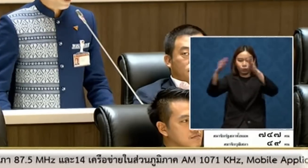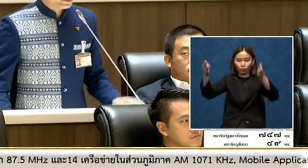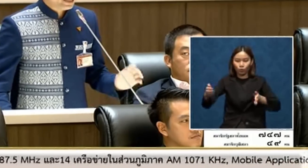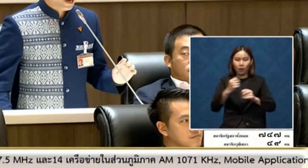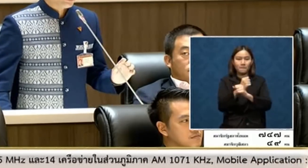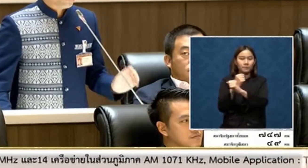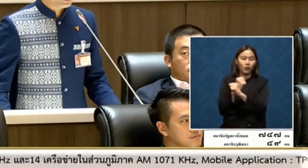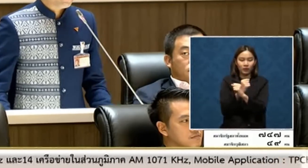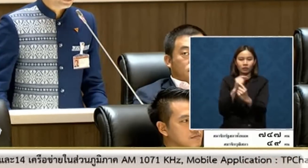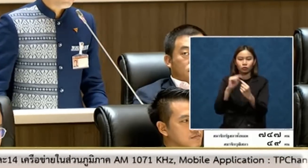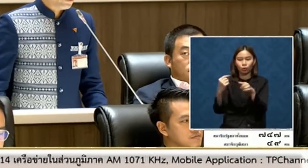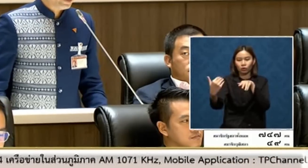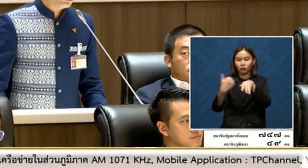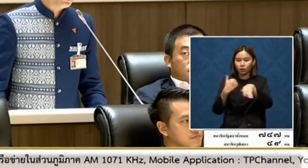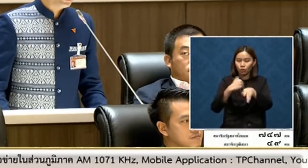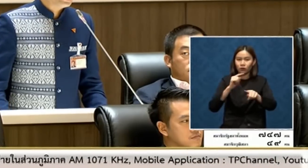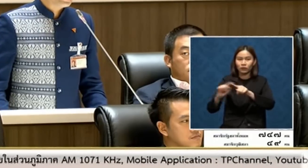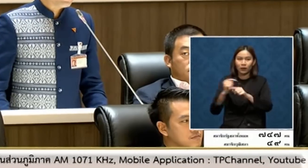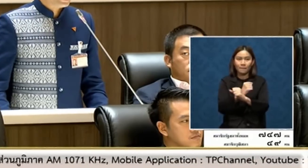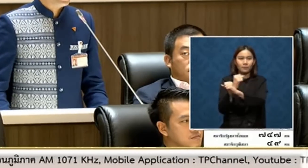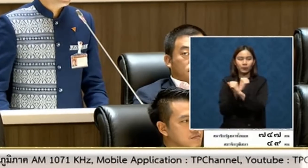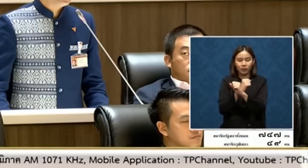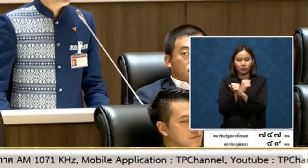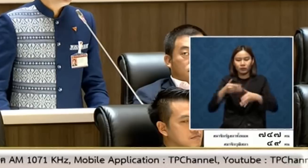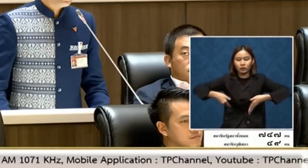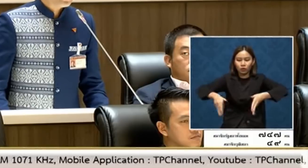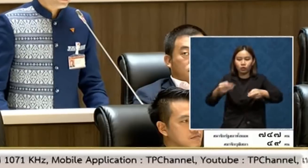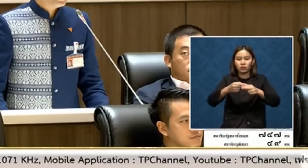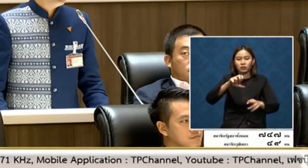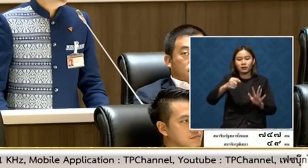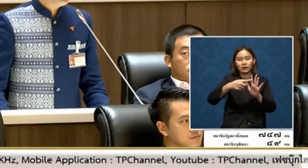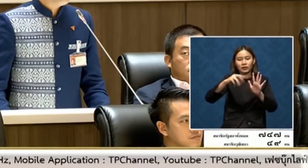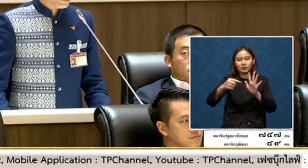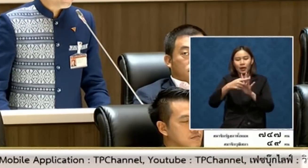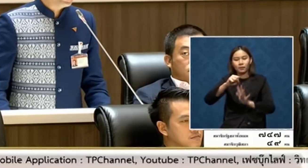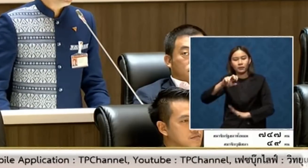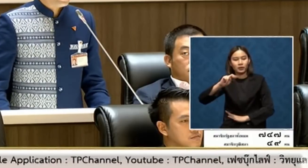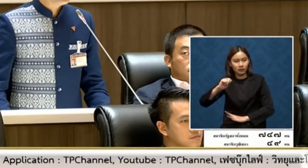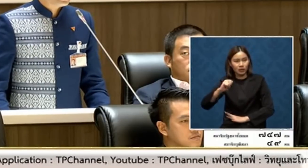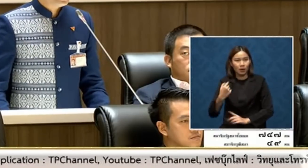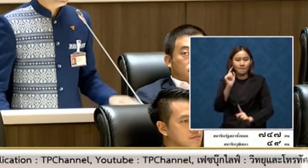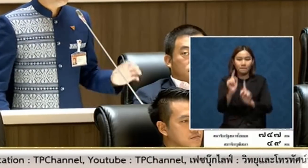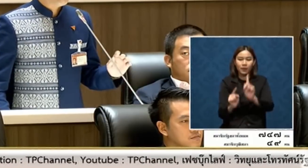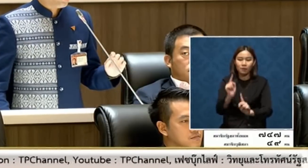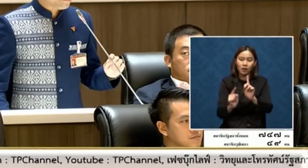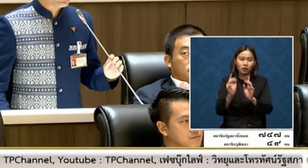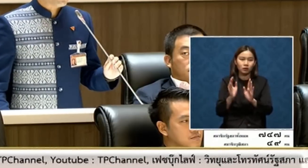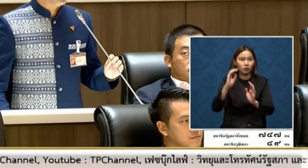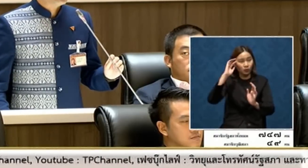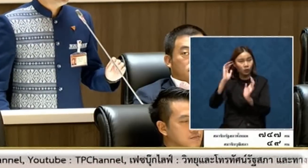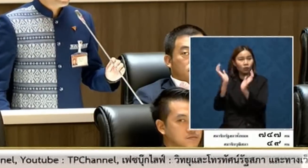โตโต้วีโว่ถามว่าทำไมการประชุมร่วมกันของสสสวต้องตั้งตู้คอนเทนเนอร์แบบนี้ทุกครั้งเลย